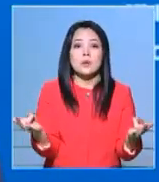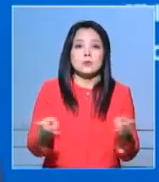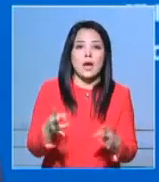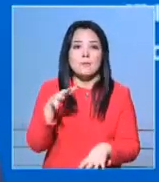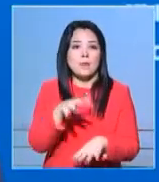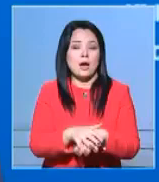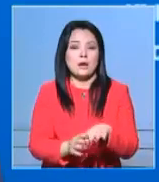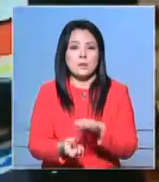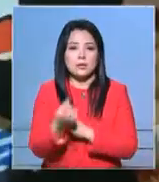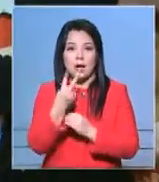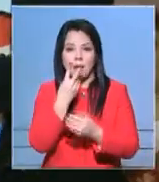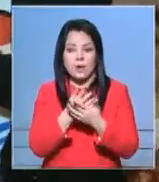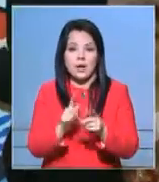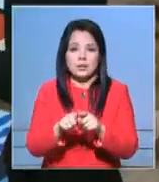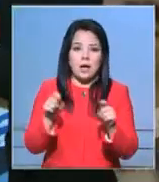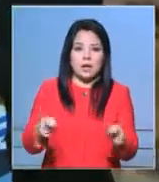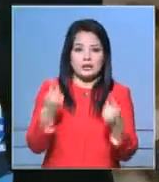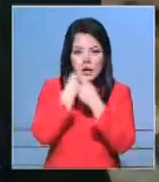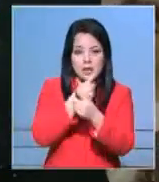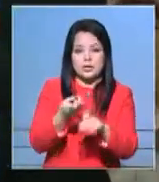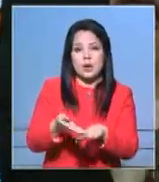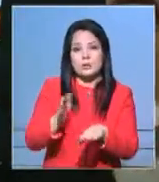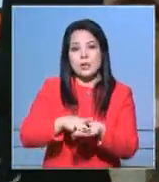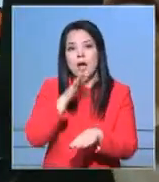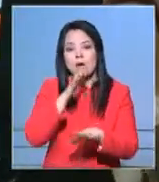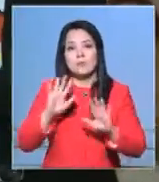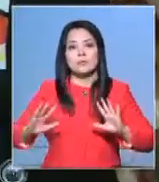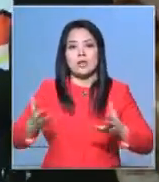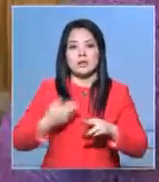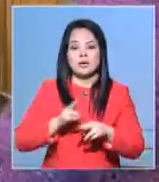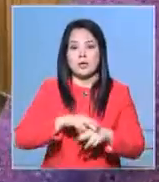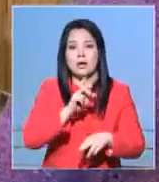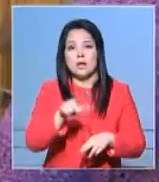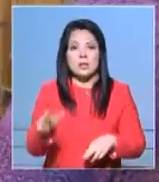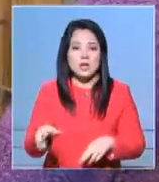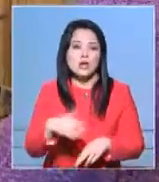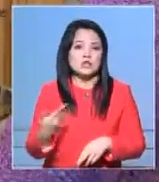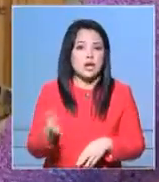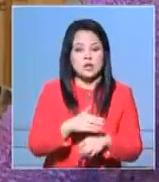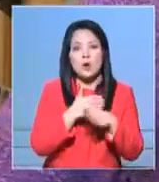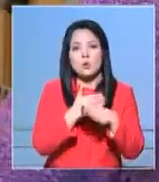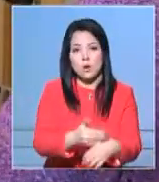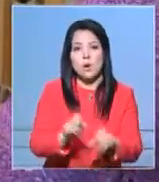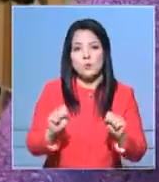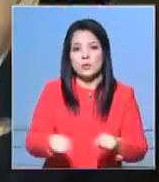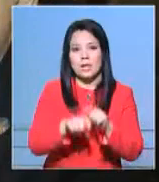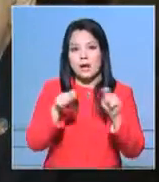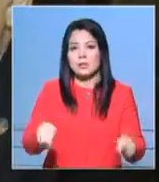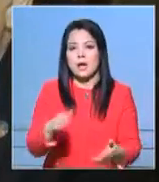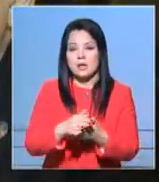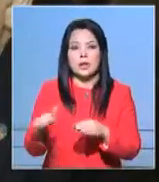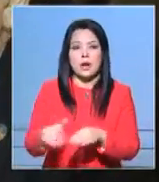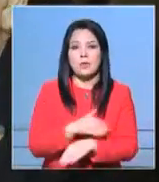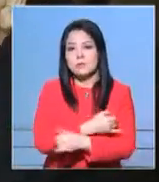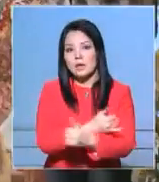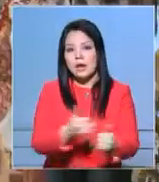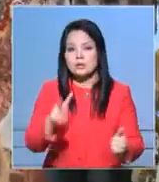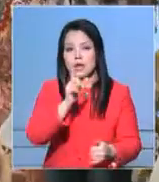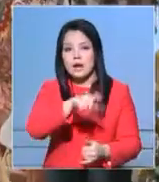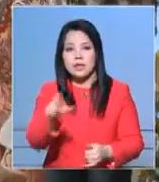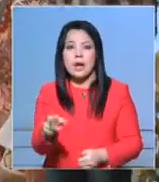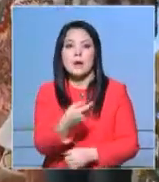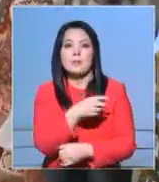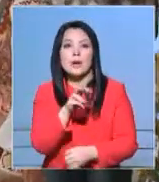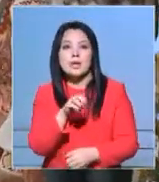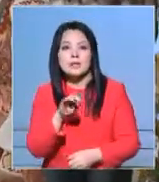пайда болатынын да атап өтті. Соның арқасында қиындыққа тап болған жандарға жан-жақты көмек беруге мүмкіндік туады. Ал қайырымдылық жасаймын деген жанға